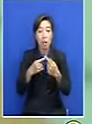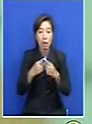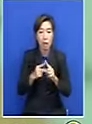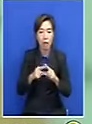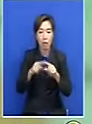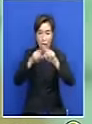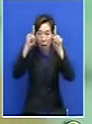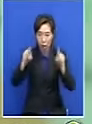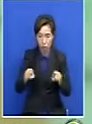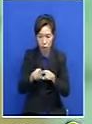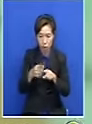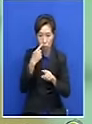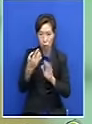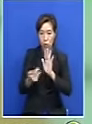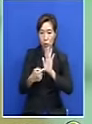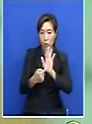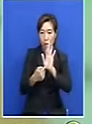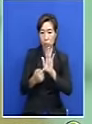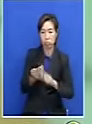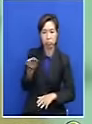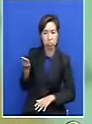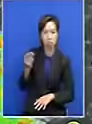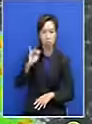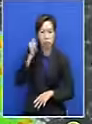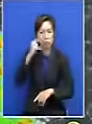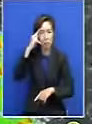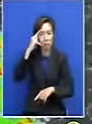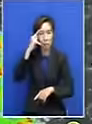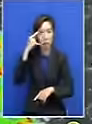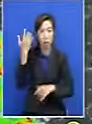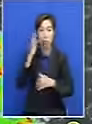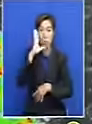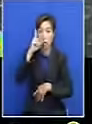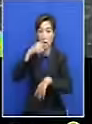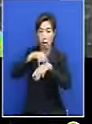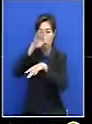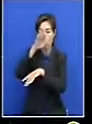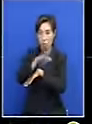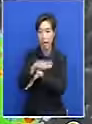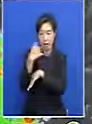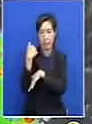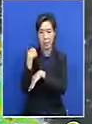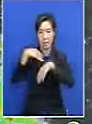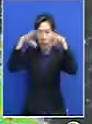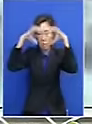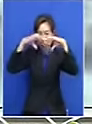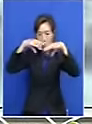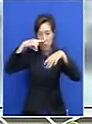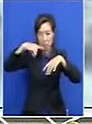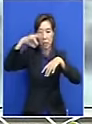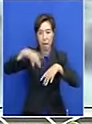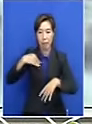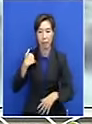จากแบบจำลองสภาพอากาศเห็นกลุ่มฝนนะครับที่มีโอกาสตกในช่วงของบ่ายวันพรุ่งนี้มีปริมาณน้ำฝนอยู่ในเกณฑ์ตกหนัก